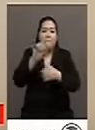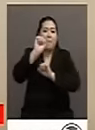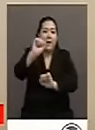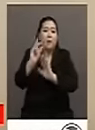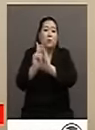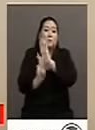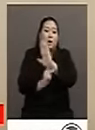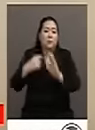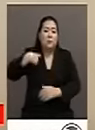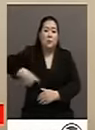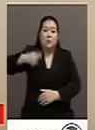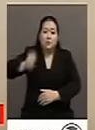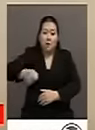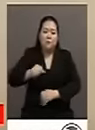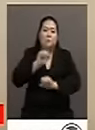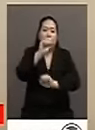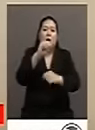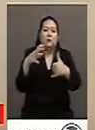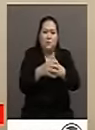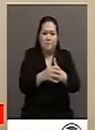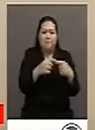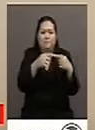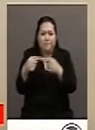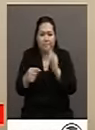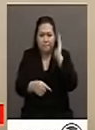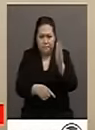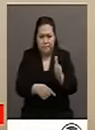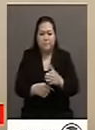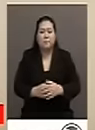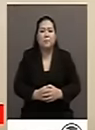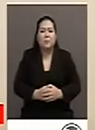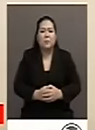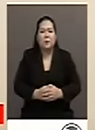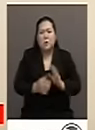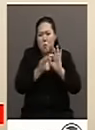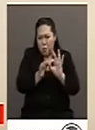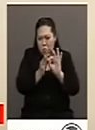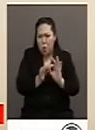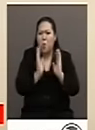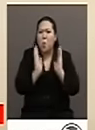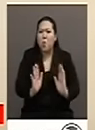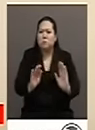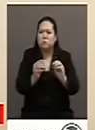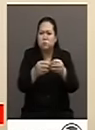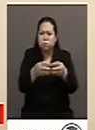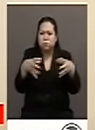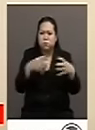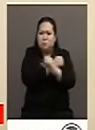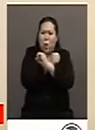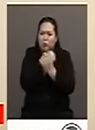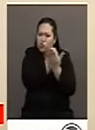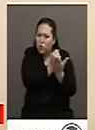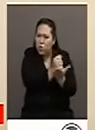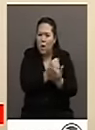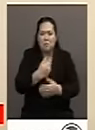ครับรัฐมนตรียุติธรรมก็เป็นห่วงถึงกระแสมวลชนเรื่องนี้ก็บอกว่าเป็นเรื่องธรรมดาแหละครับที่จะต้องพิจารณากัน